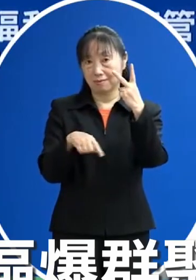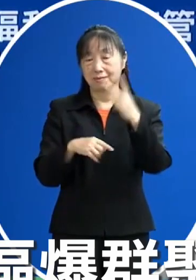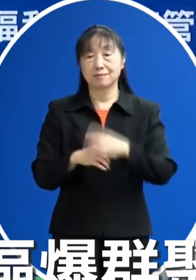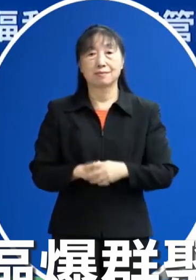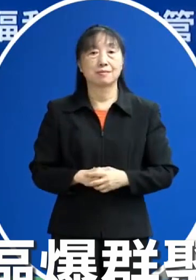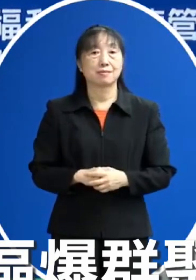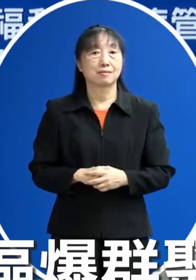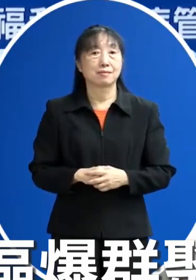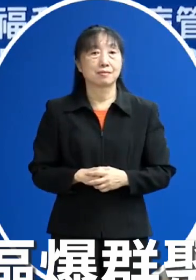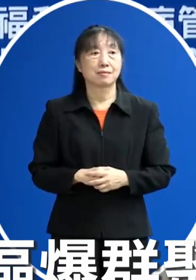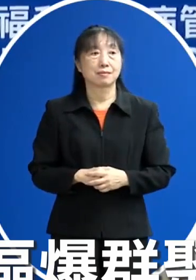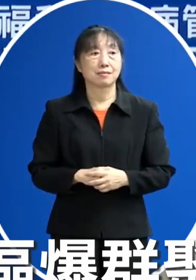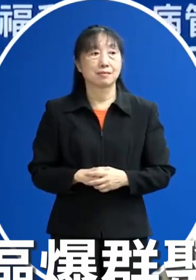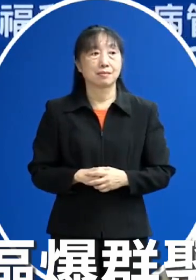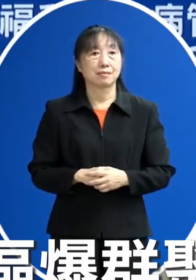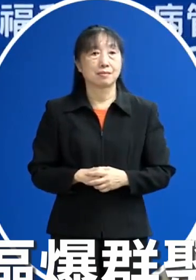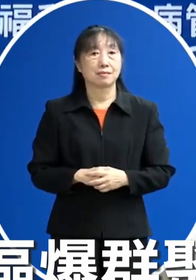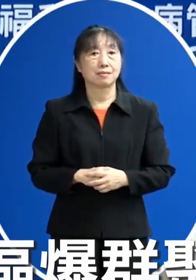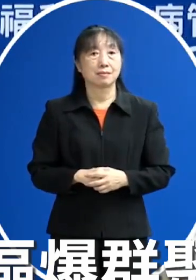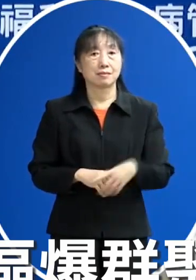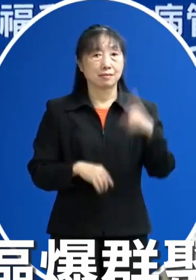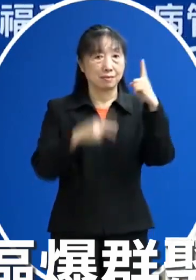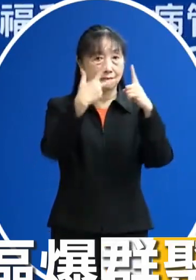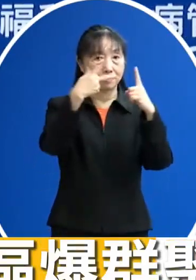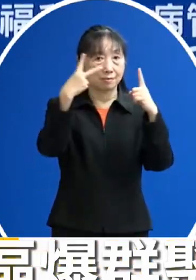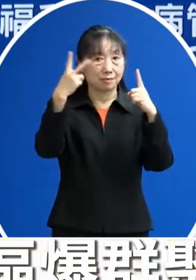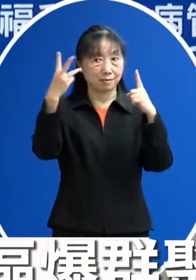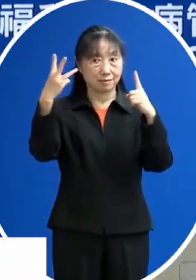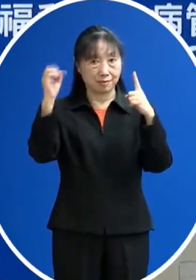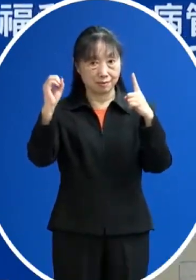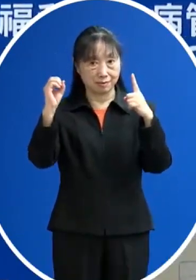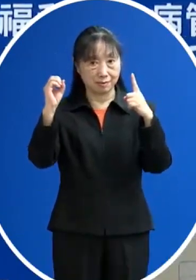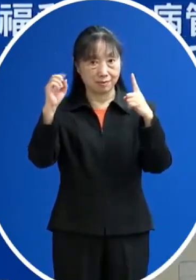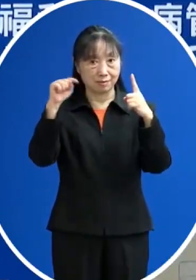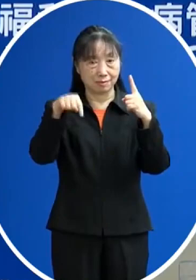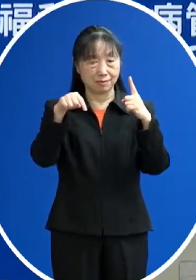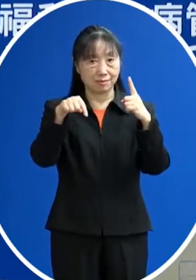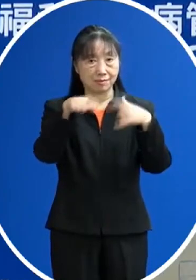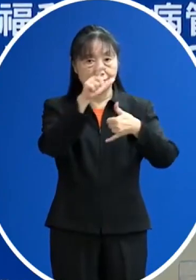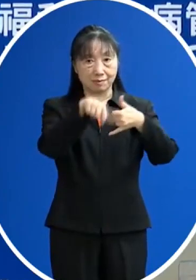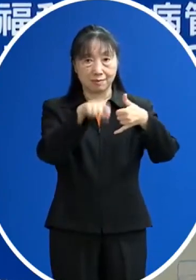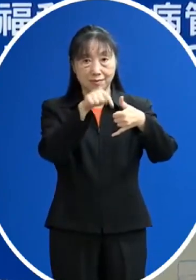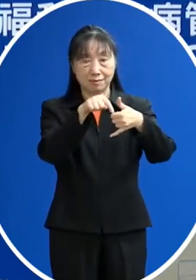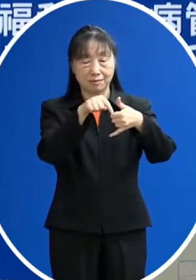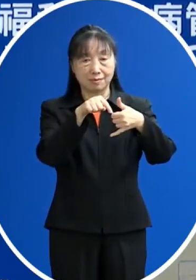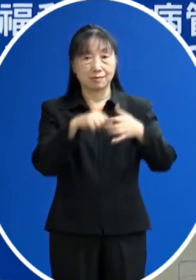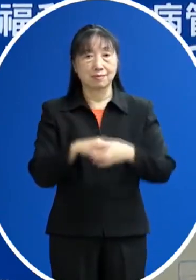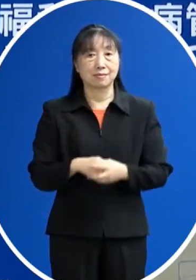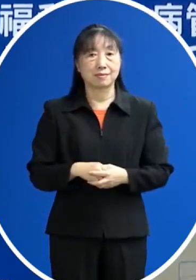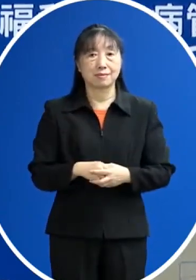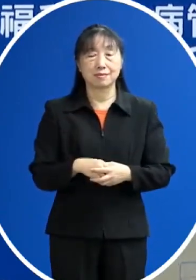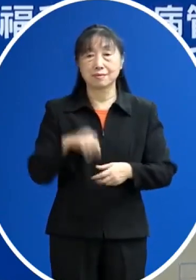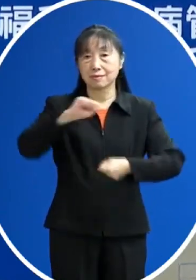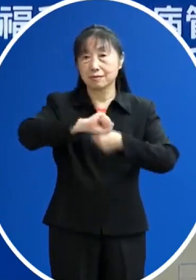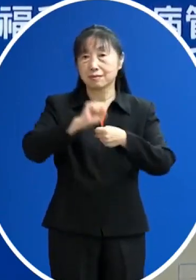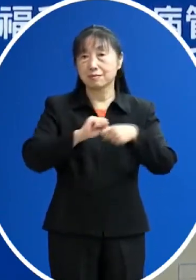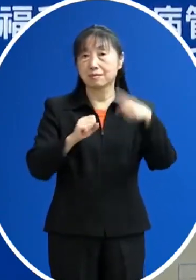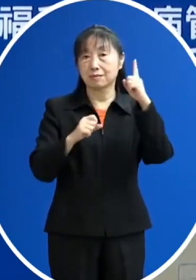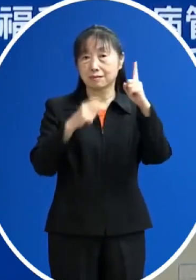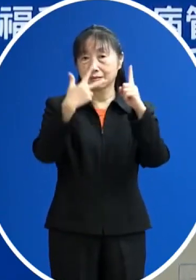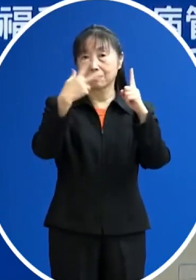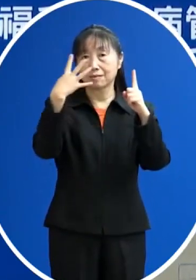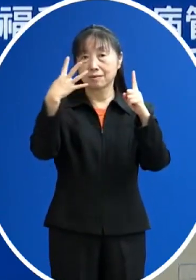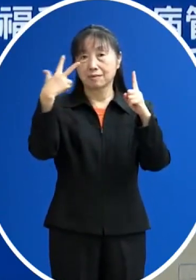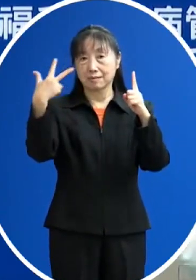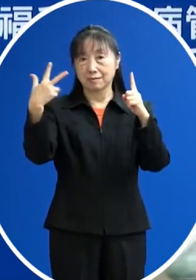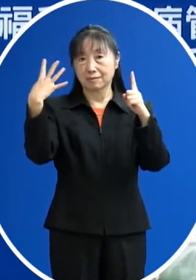总共有十二例。好，那我们从这个17230哈这样的一个板块来看，啊，我们增加了